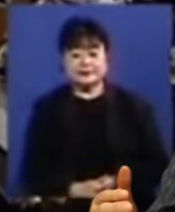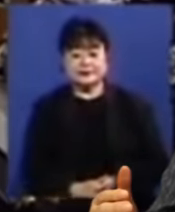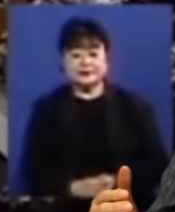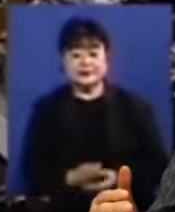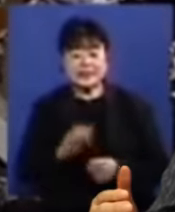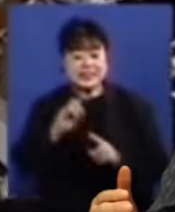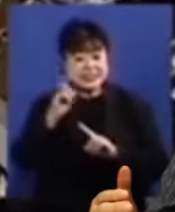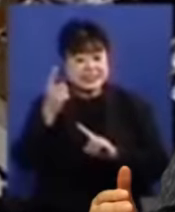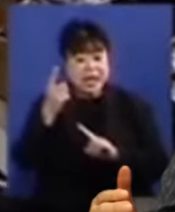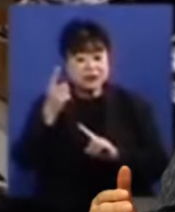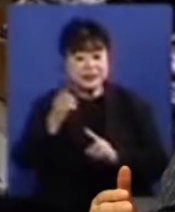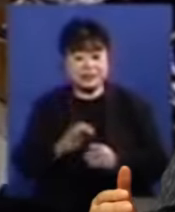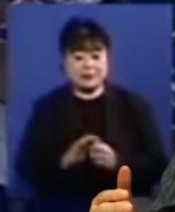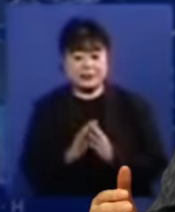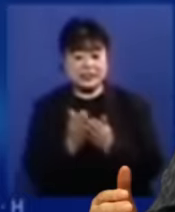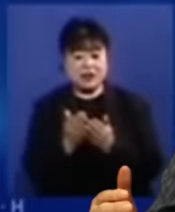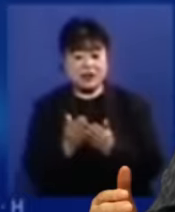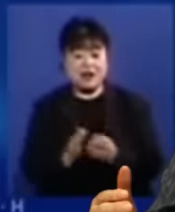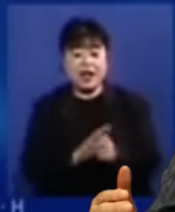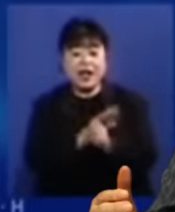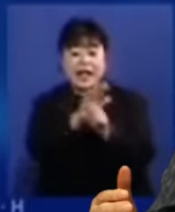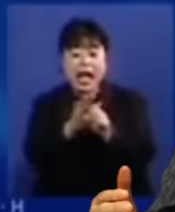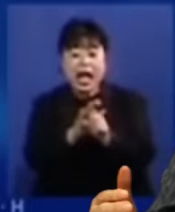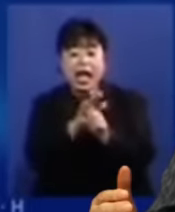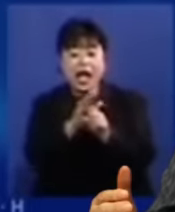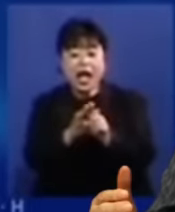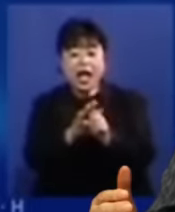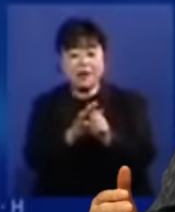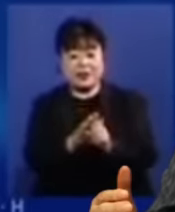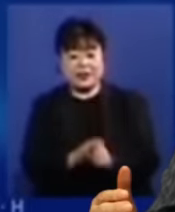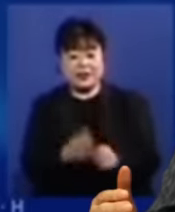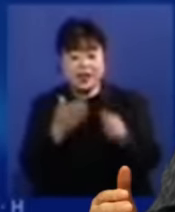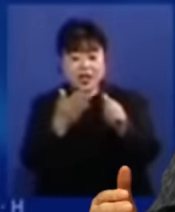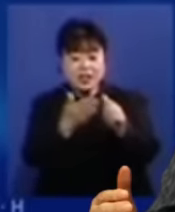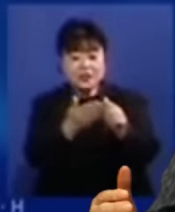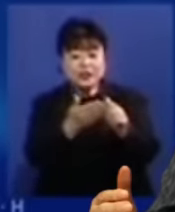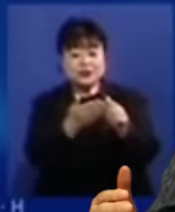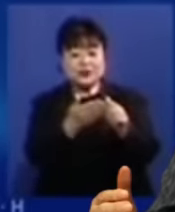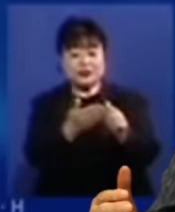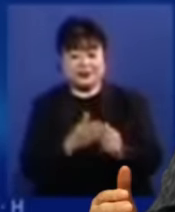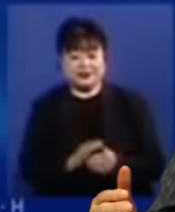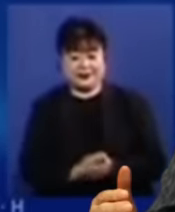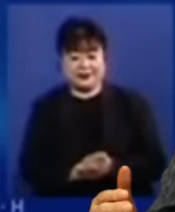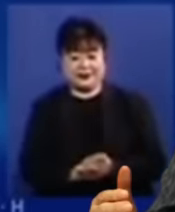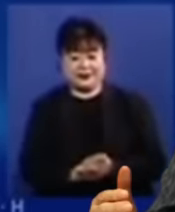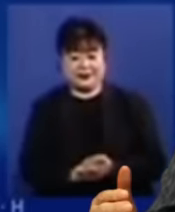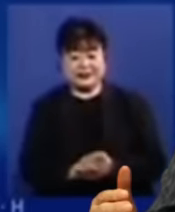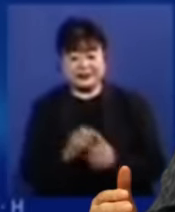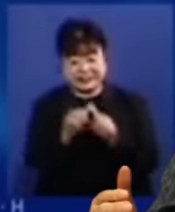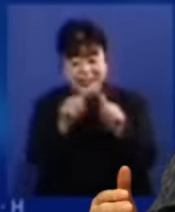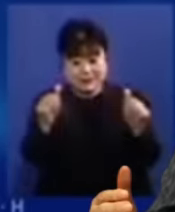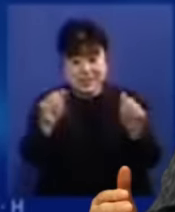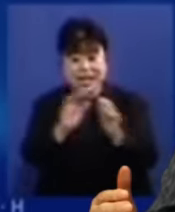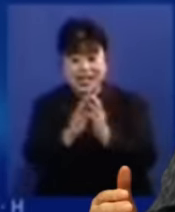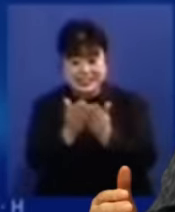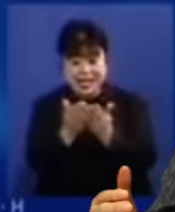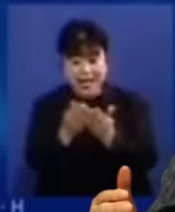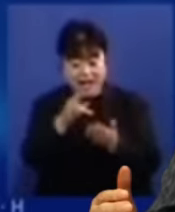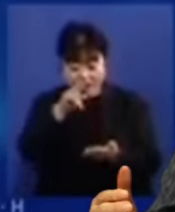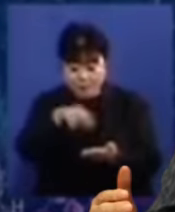쓴 라브레더 읽어주는 남자란 책에 이런 글이 있는데 저도 그게 상당히 공감을